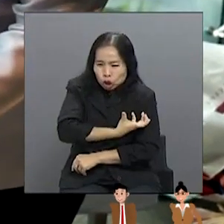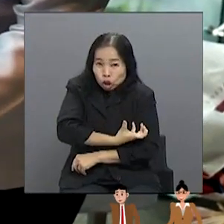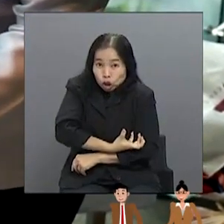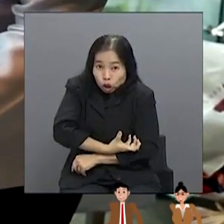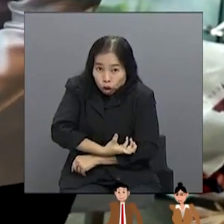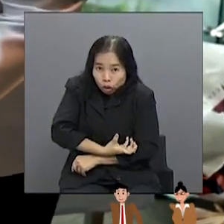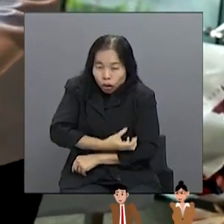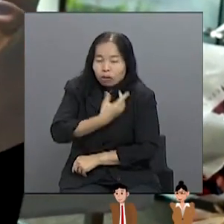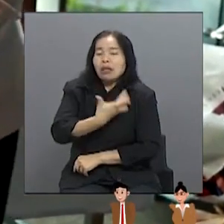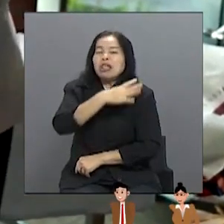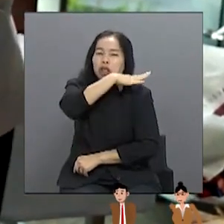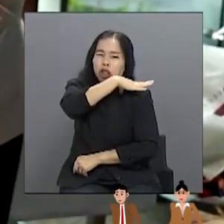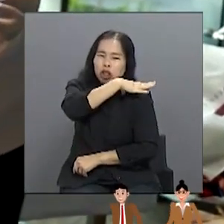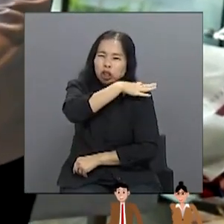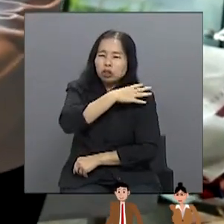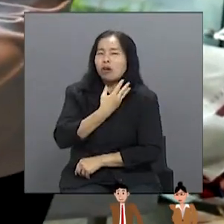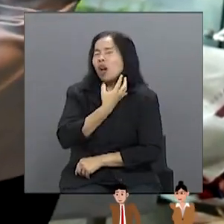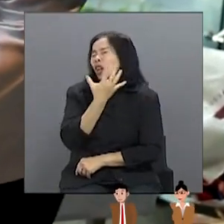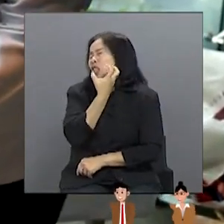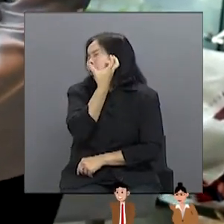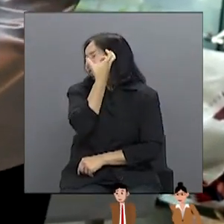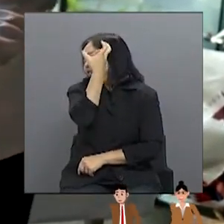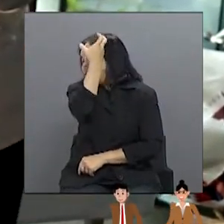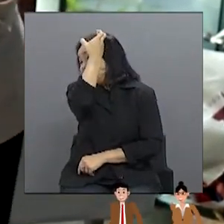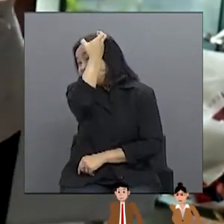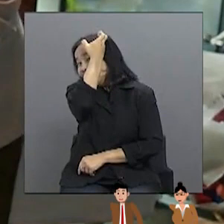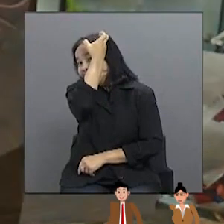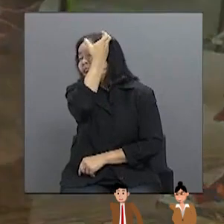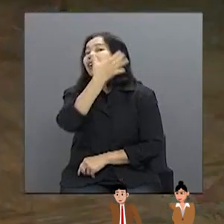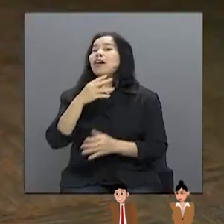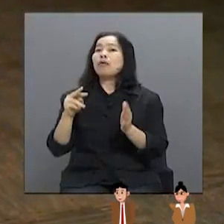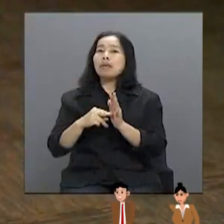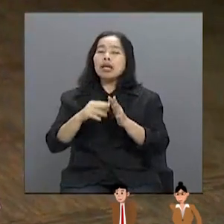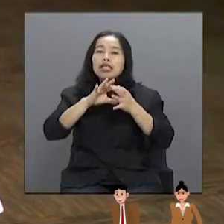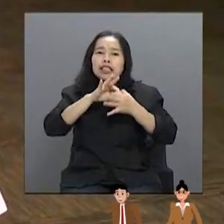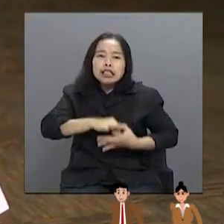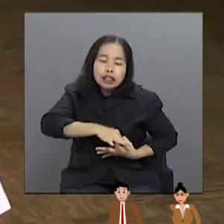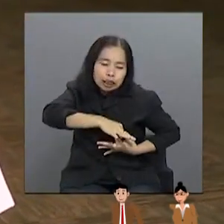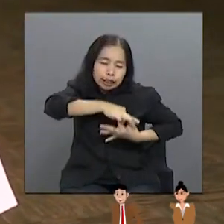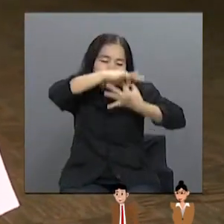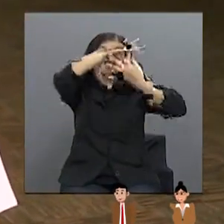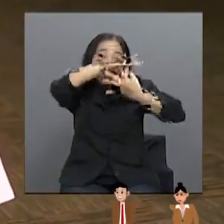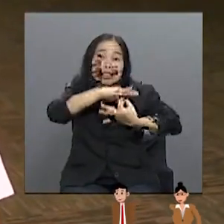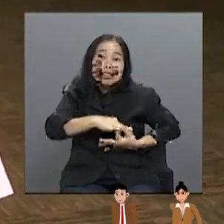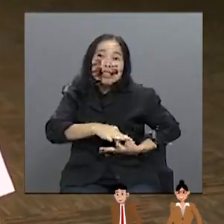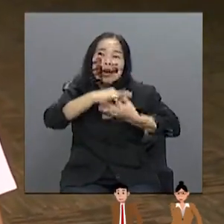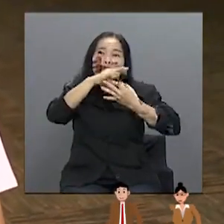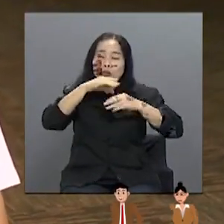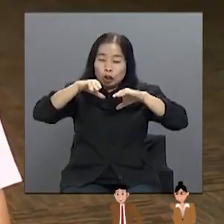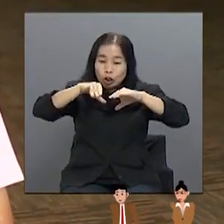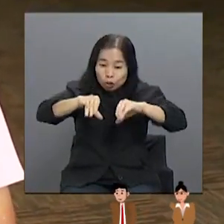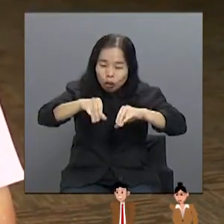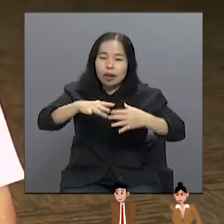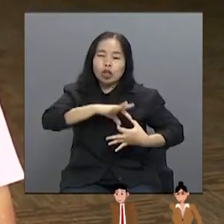าหรือร้าวขึ้นศีรษะหรือร้าวลงสะบัก ไปที่ส่วนอื่นที่ไม่ใช่แค่จุดที่เรากด ใช่ค่ะอันนั้นถึงเรียกว่า